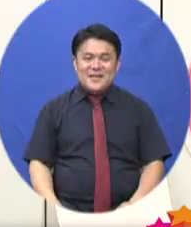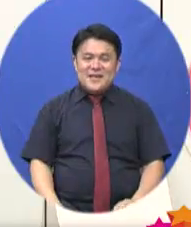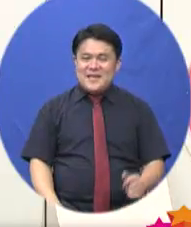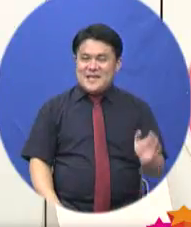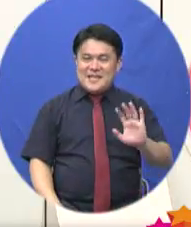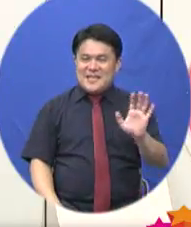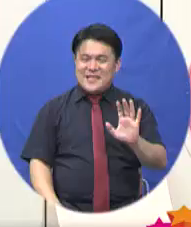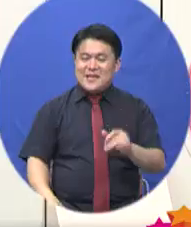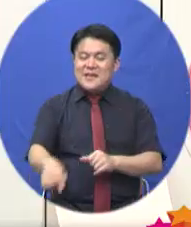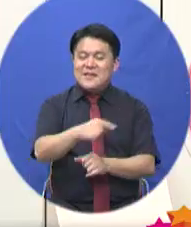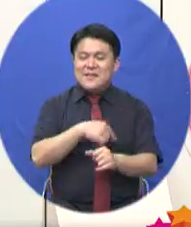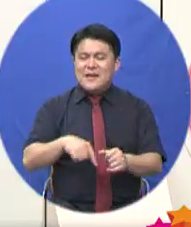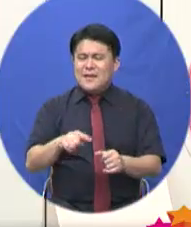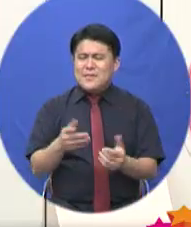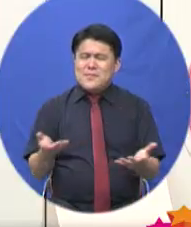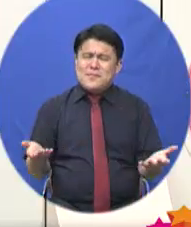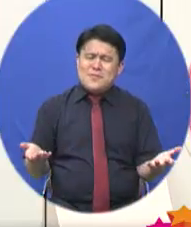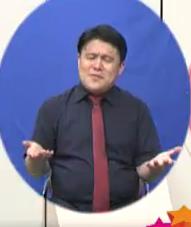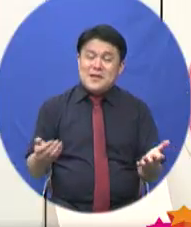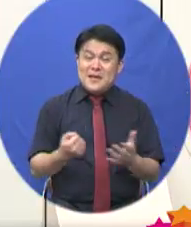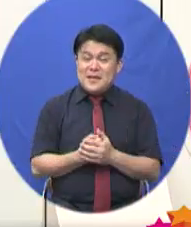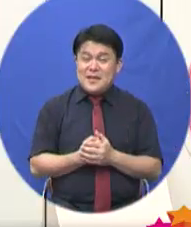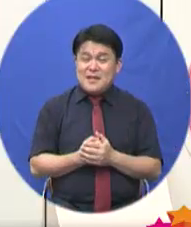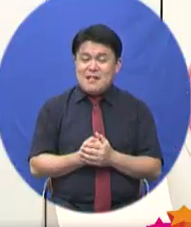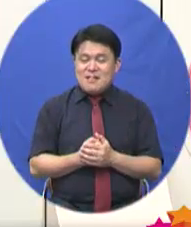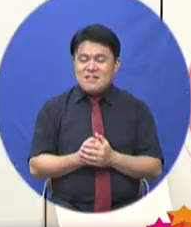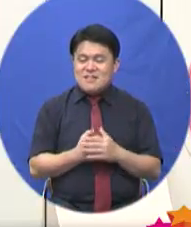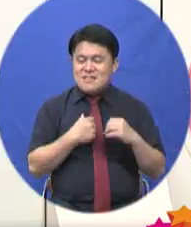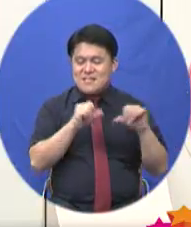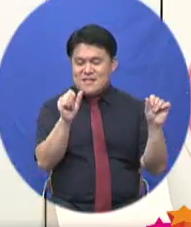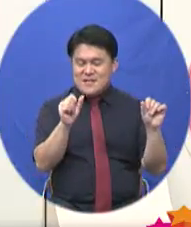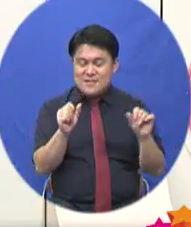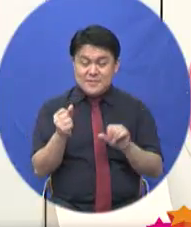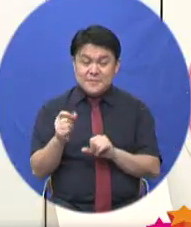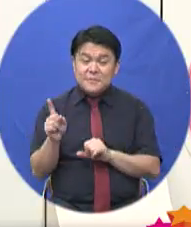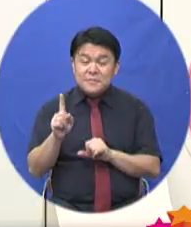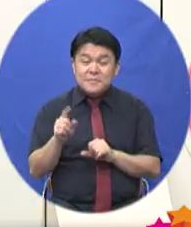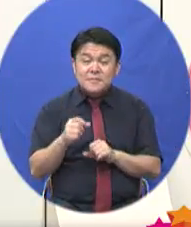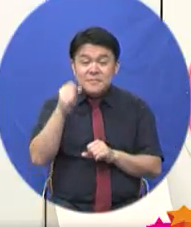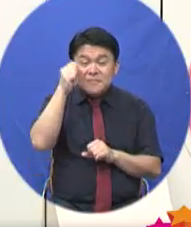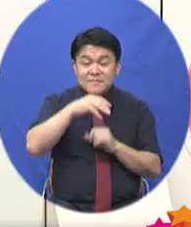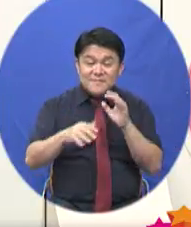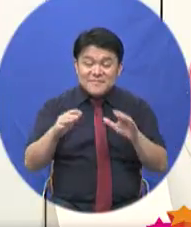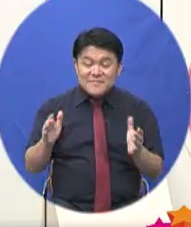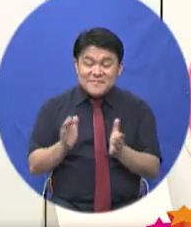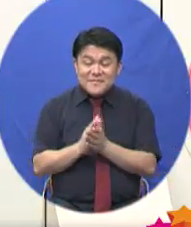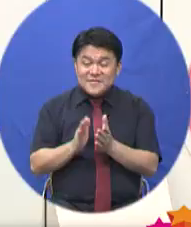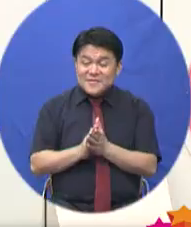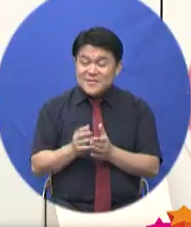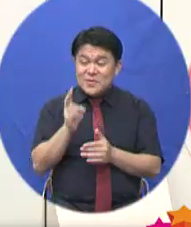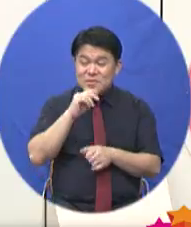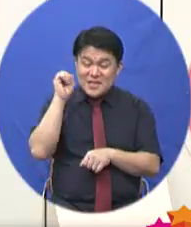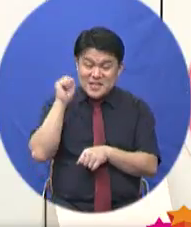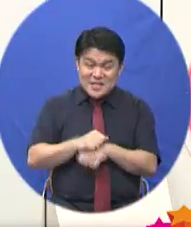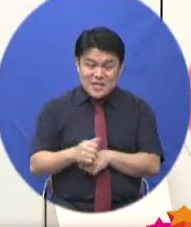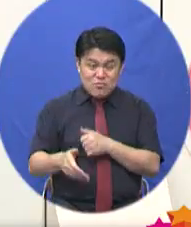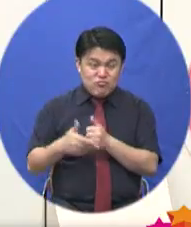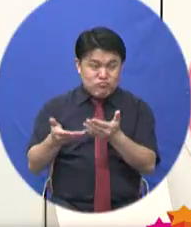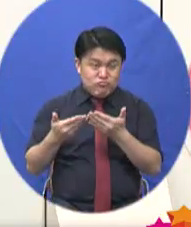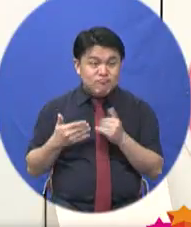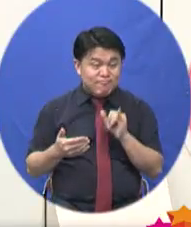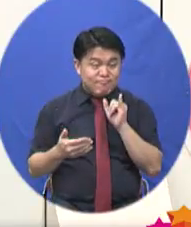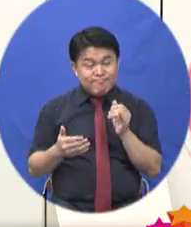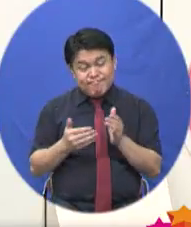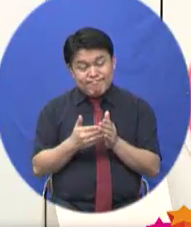하지만 여건상 그렇게 안 되고 그냥 동네에서 또 친구들이 노래 잘한다는 소리